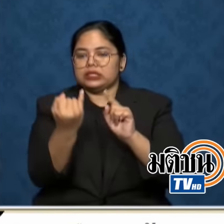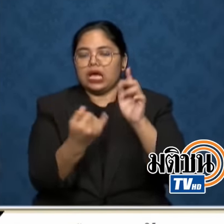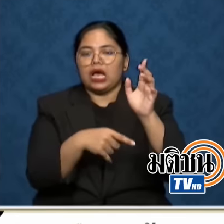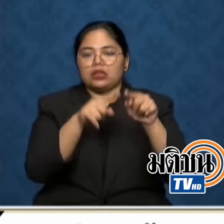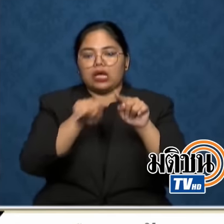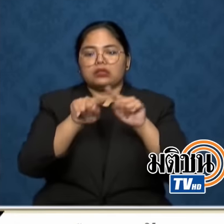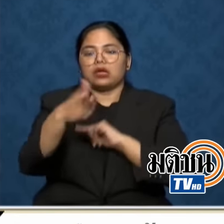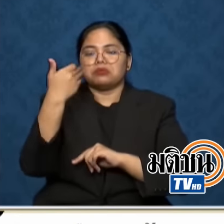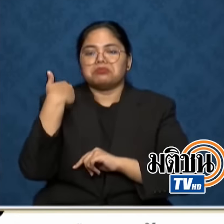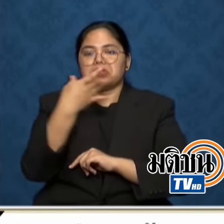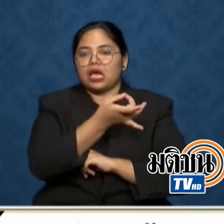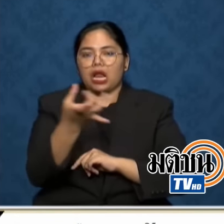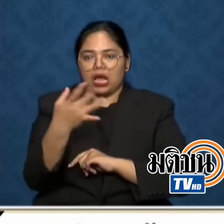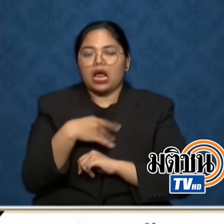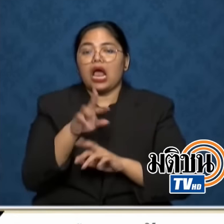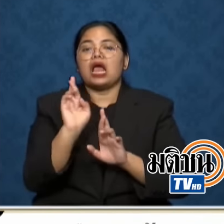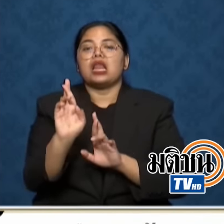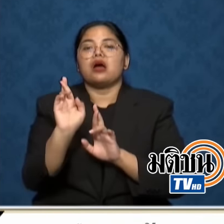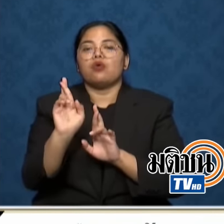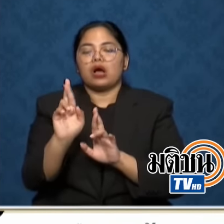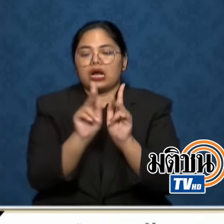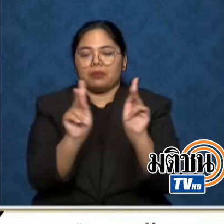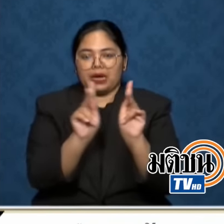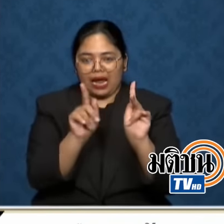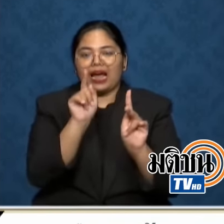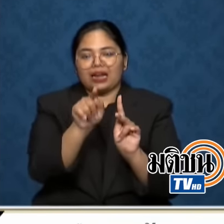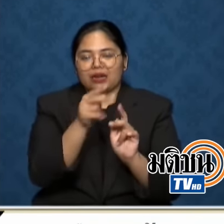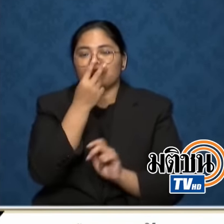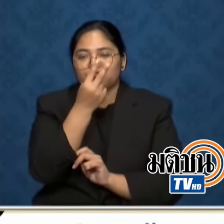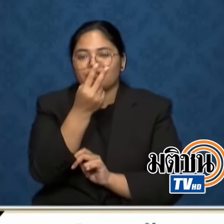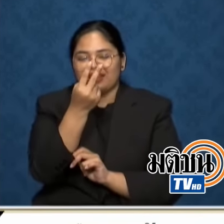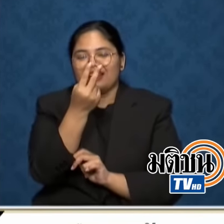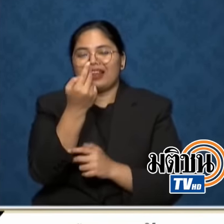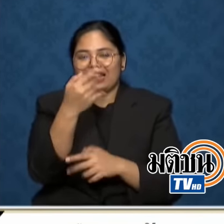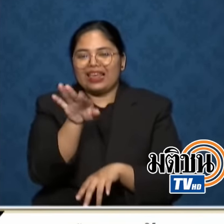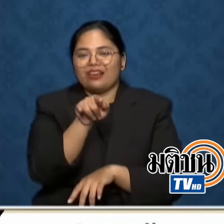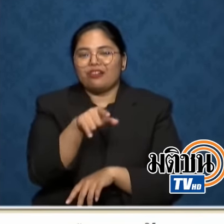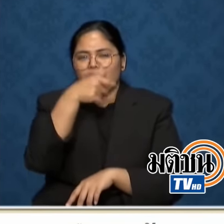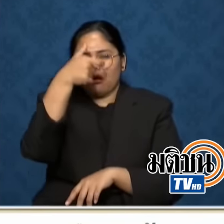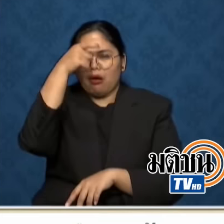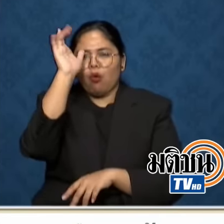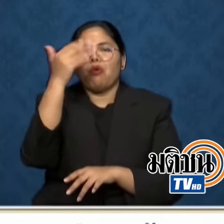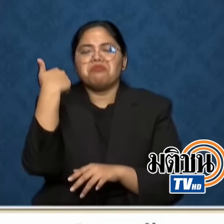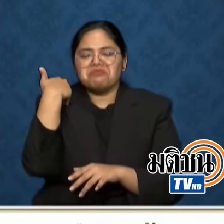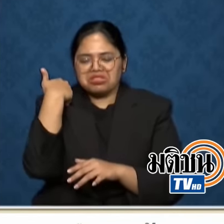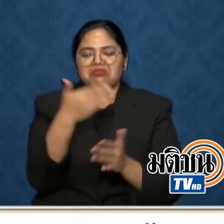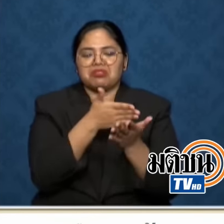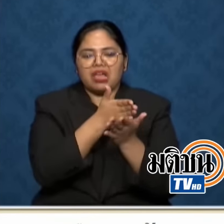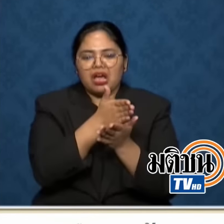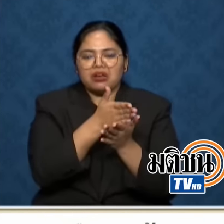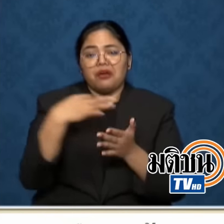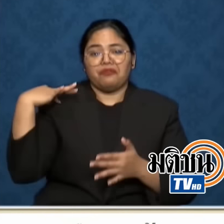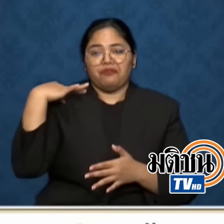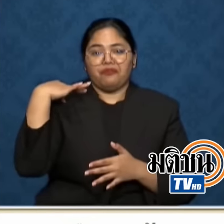วยระวังด้วยนะครับอันนี้ด้วยความห่วงใยจริงๆเพราะผมเห็นแต่ละคนแล้วผมก็งงเลยหลายๆด้านเนี่ยด้านแ